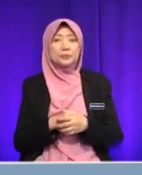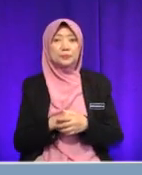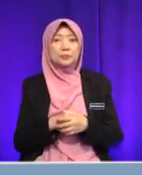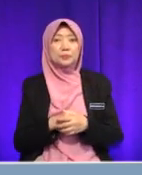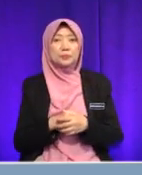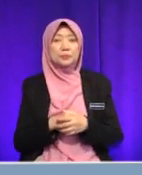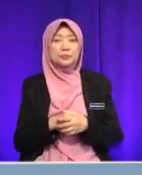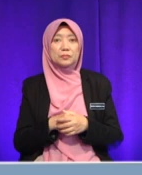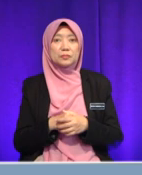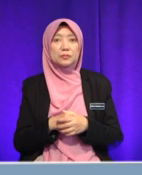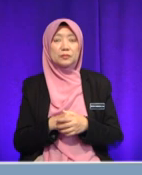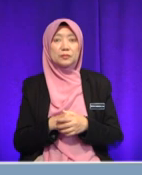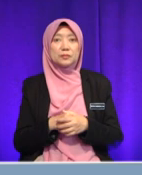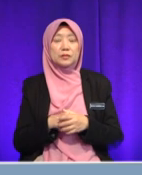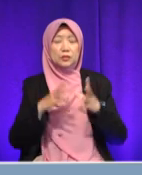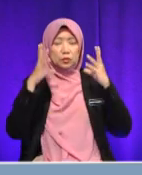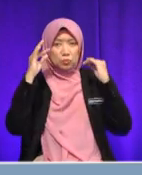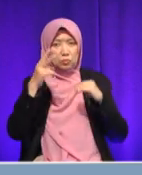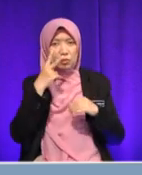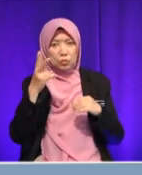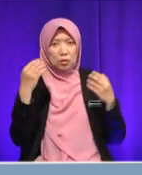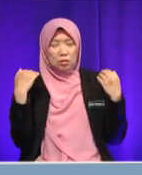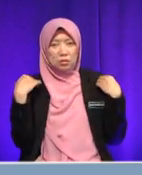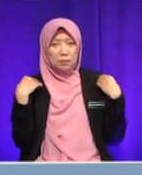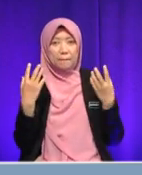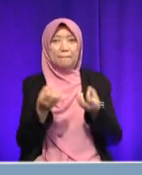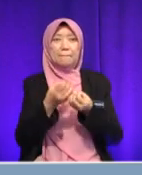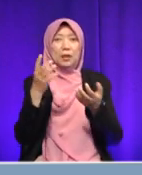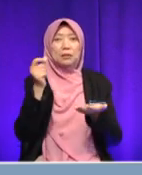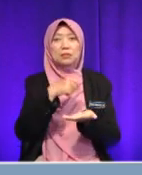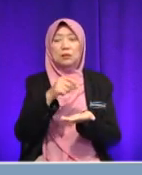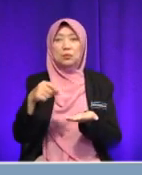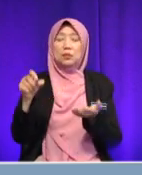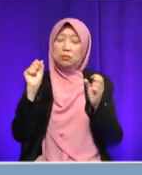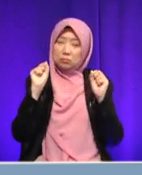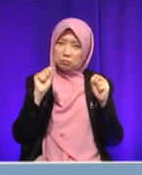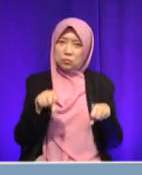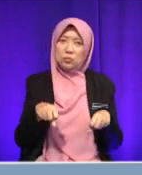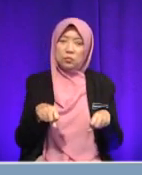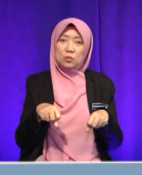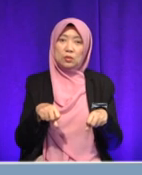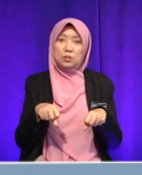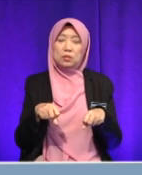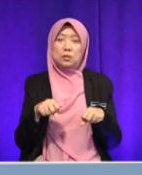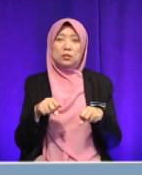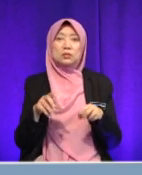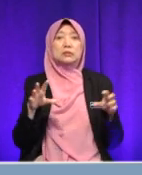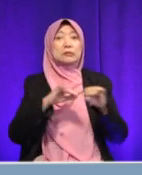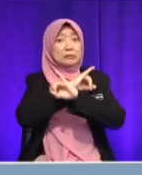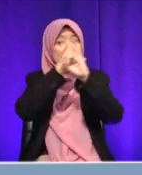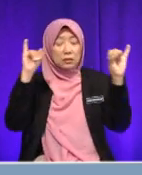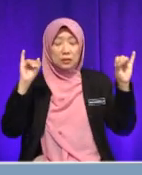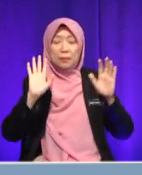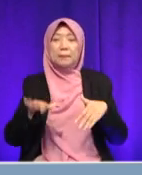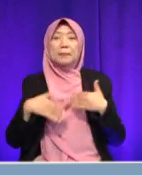sama-sama. Cikgu lihat ada banyak yang Ifti tulis di sana. Okey, boleh jalan tak kira ni cikgu? Betul. Boleh tak Ifti terangkan jawapan